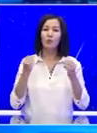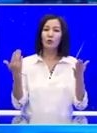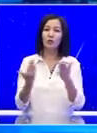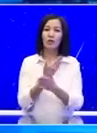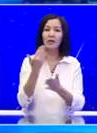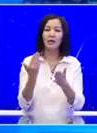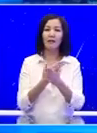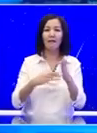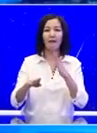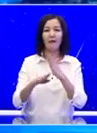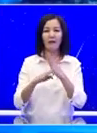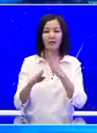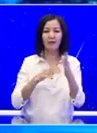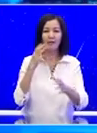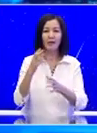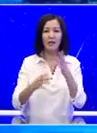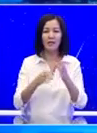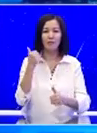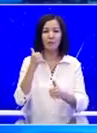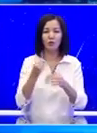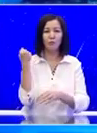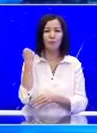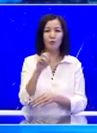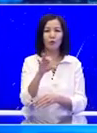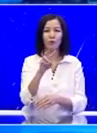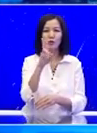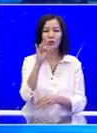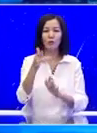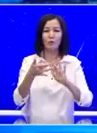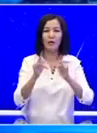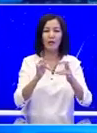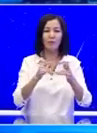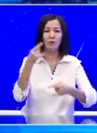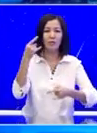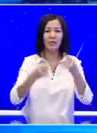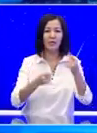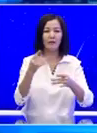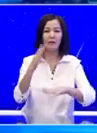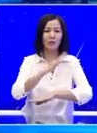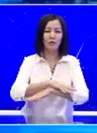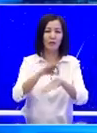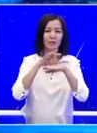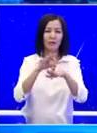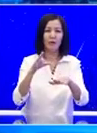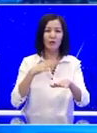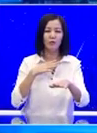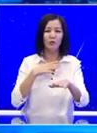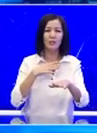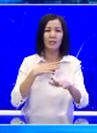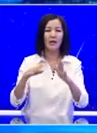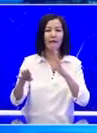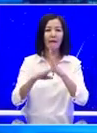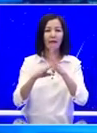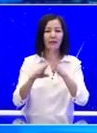Шин Кёкушинкай каратэдан әлем чемпионы Мерей Сүйінов ғаламтор желісінде тікелей эфирден шеберлік сабағын өткізді. Ол шығыс